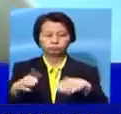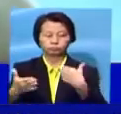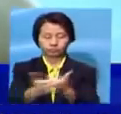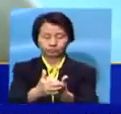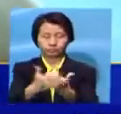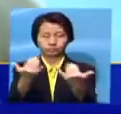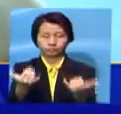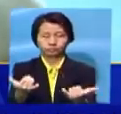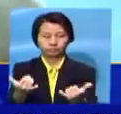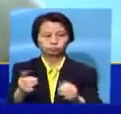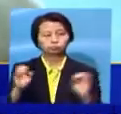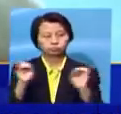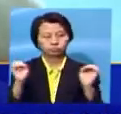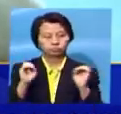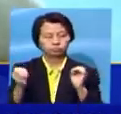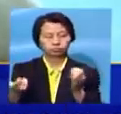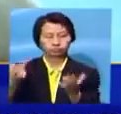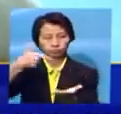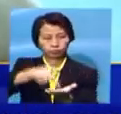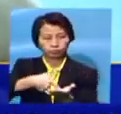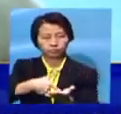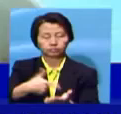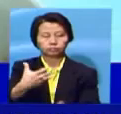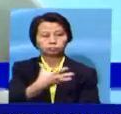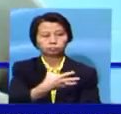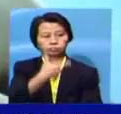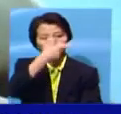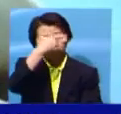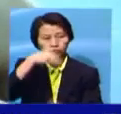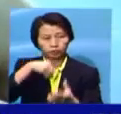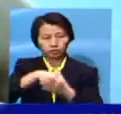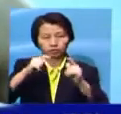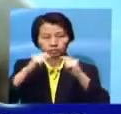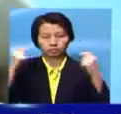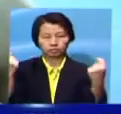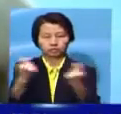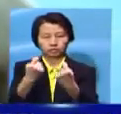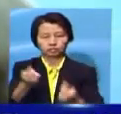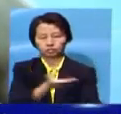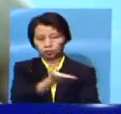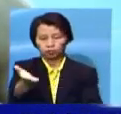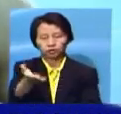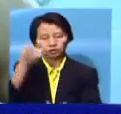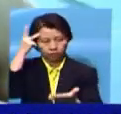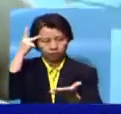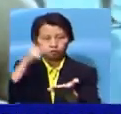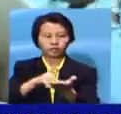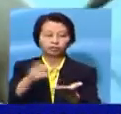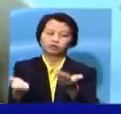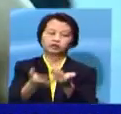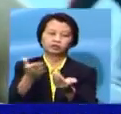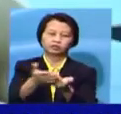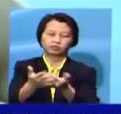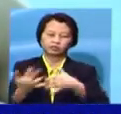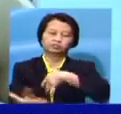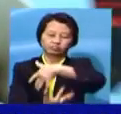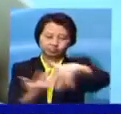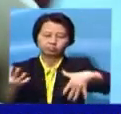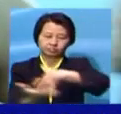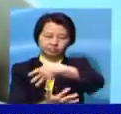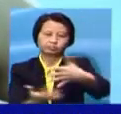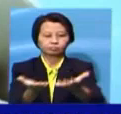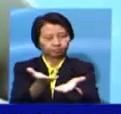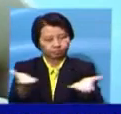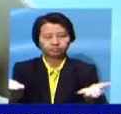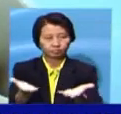sampkarang tak lag seb a dalam team ni pun semua kita orang dah kenallah senang cerita kami memangembesar sekali